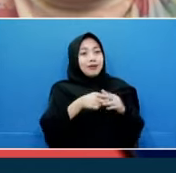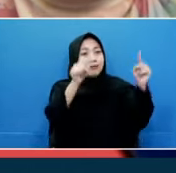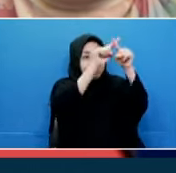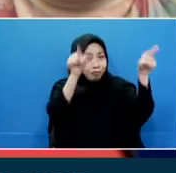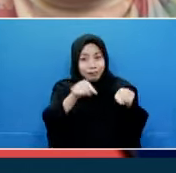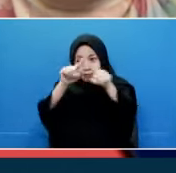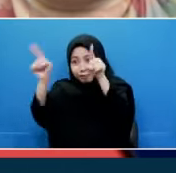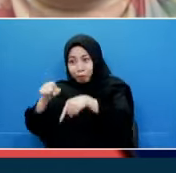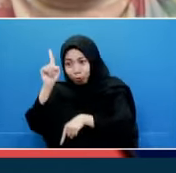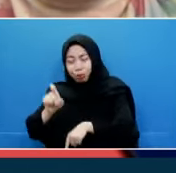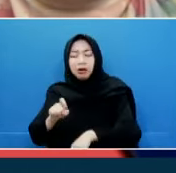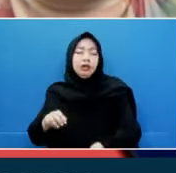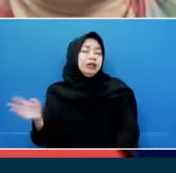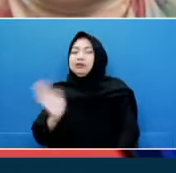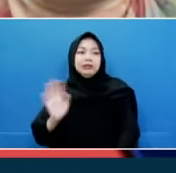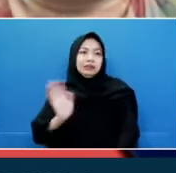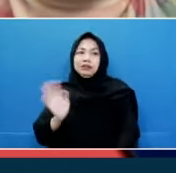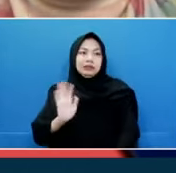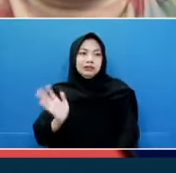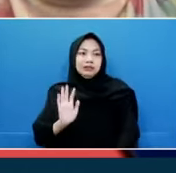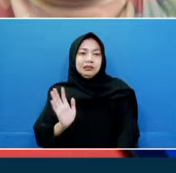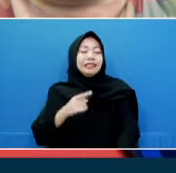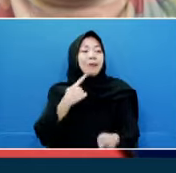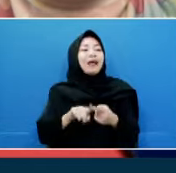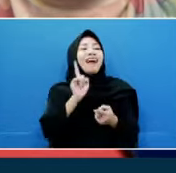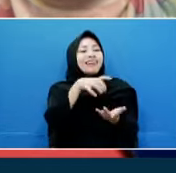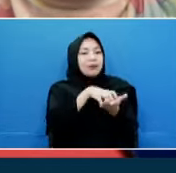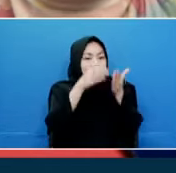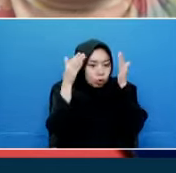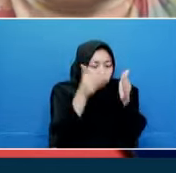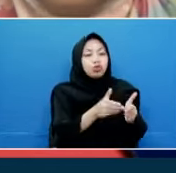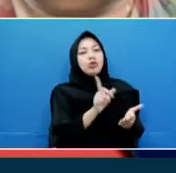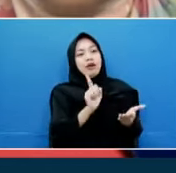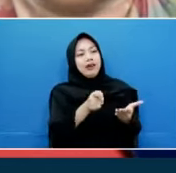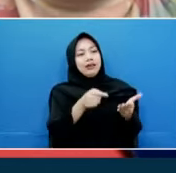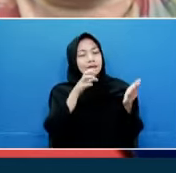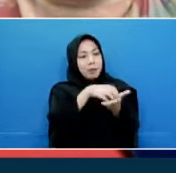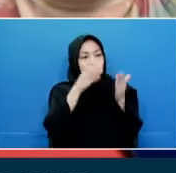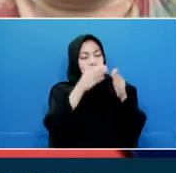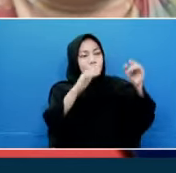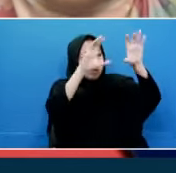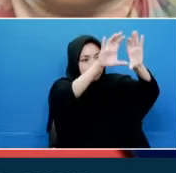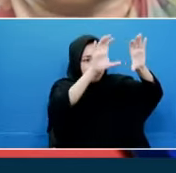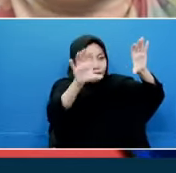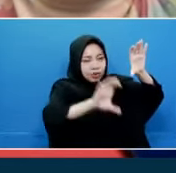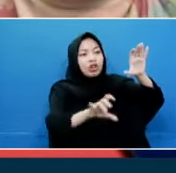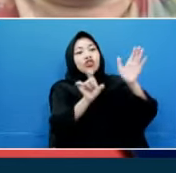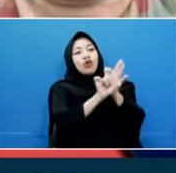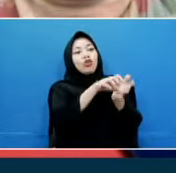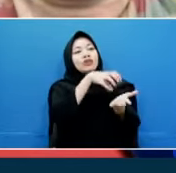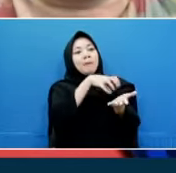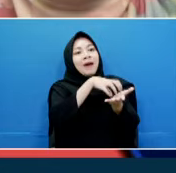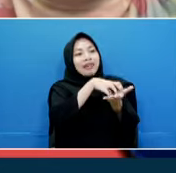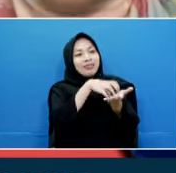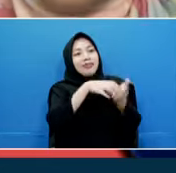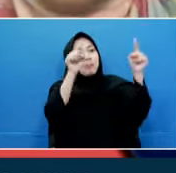sekali-kali boleh tapi kemudian harus di ruang yang betul gitu ya Di mana tempat itu boleh dipasang misalnya memang itu Bu berbayar misalnya ya